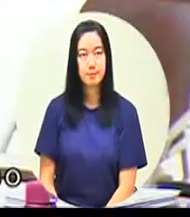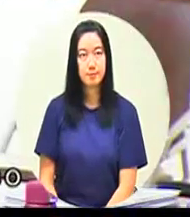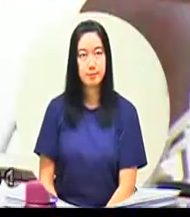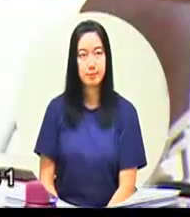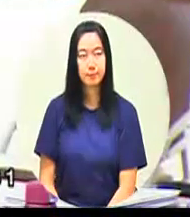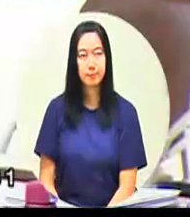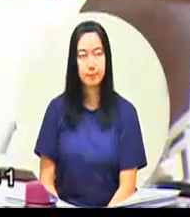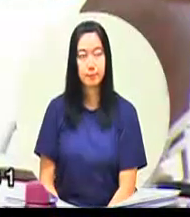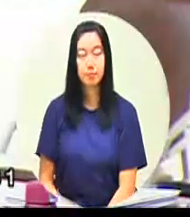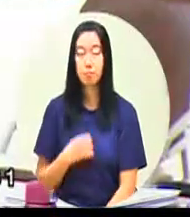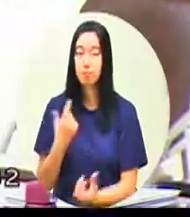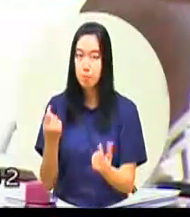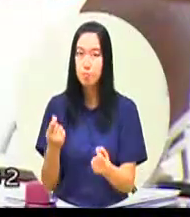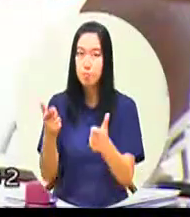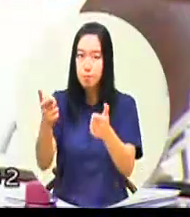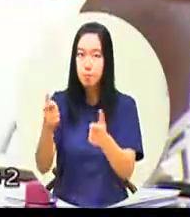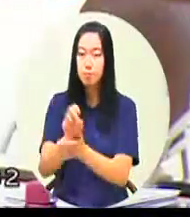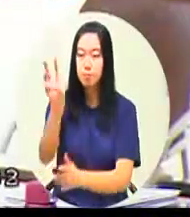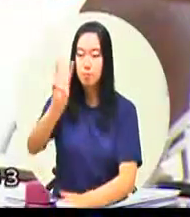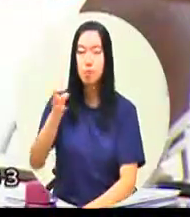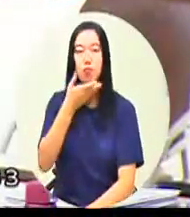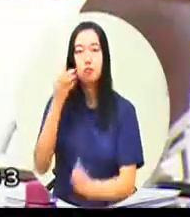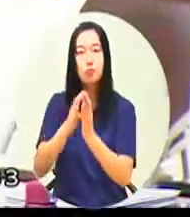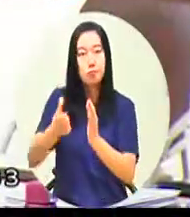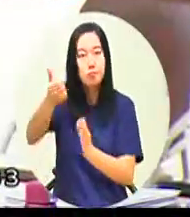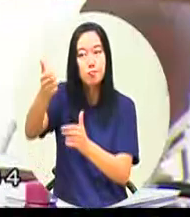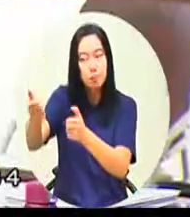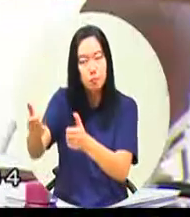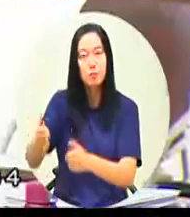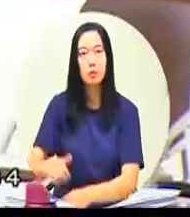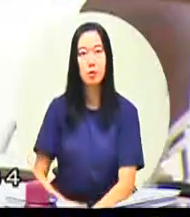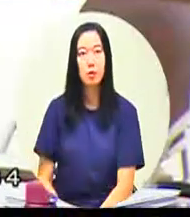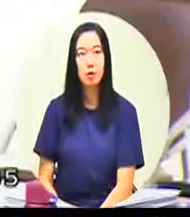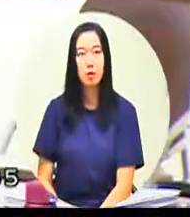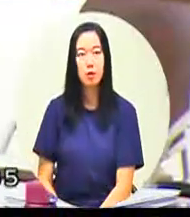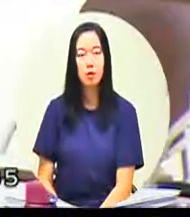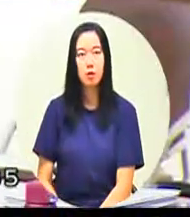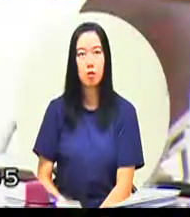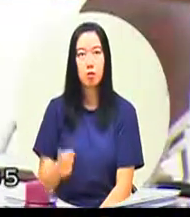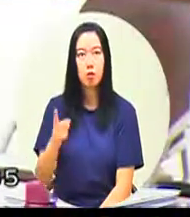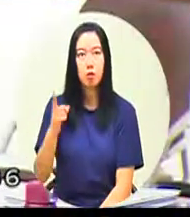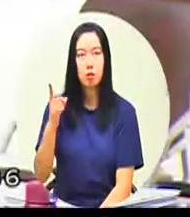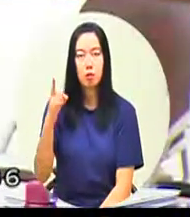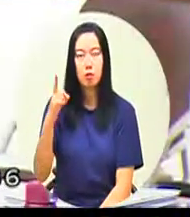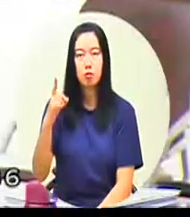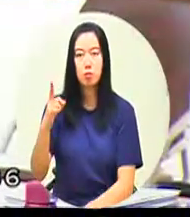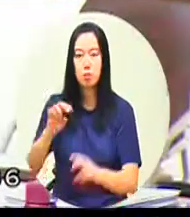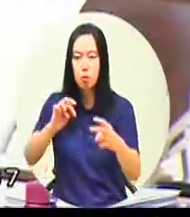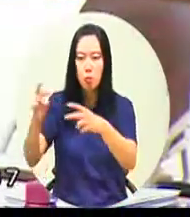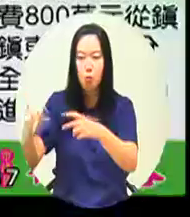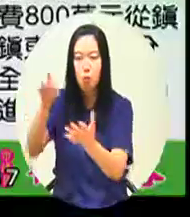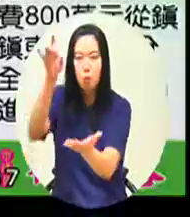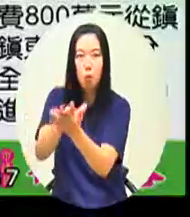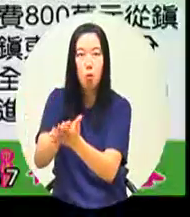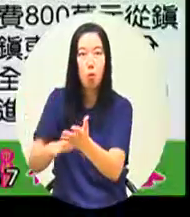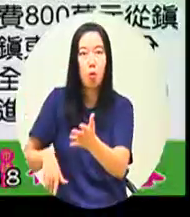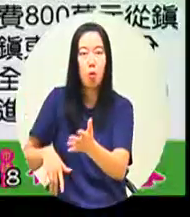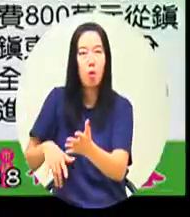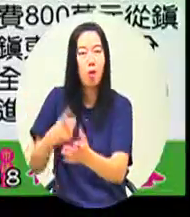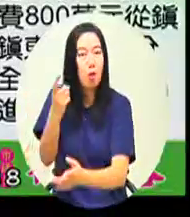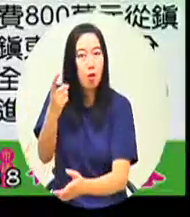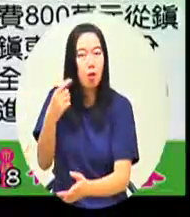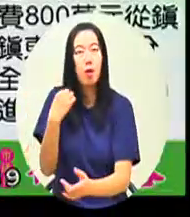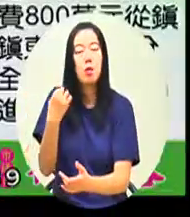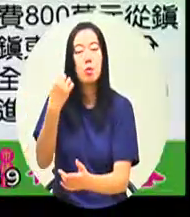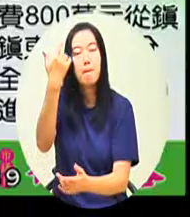我也感谢我们的水利局局长啊，说没有办法一次到位更新，那 我们就逐步嘛，逐